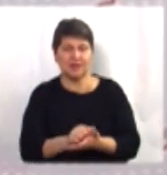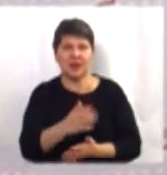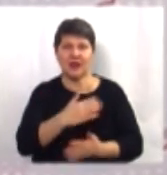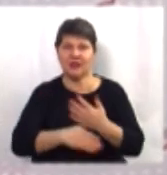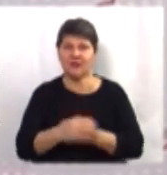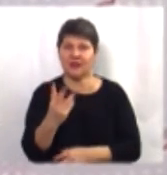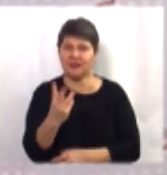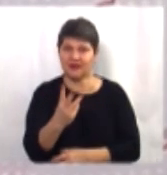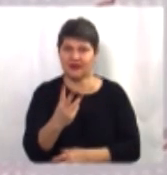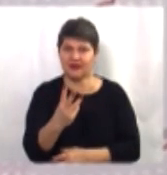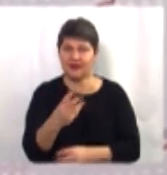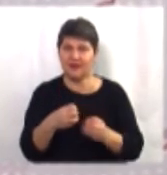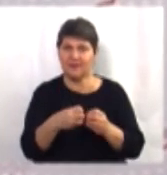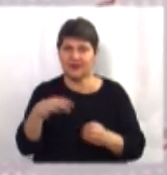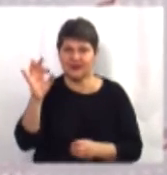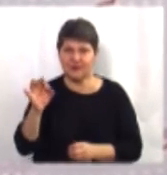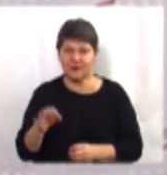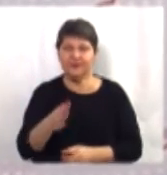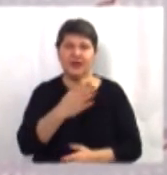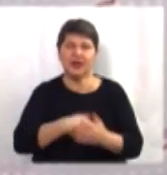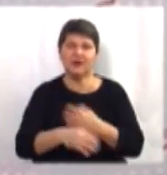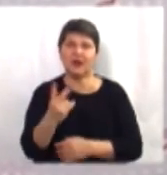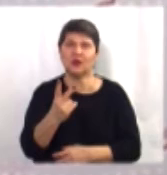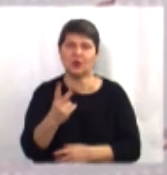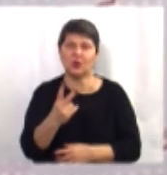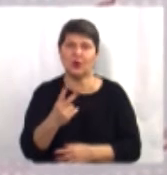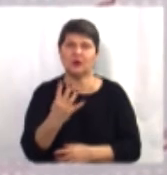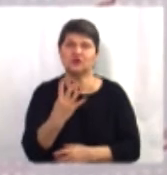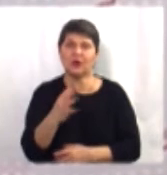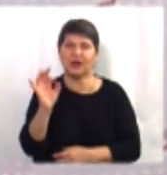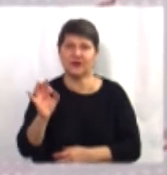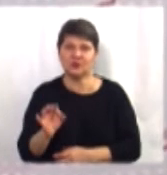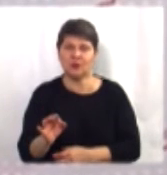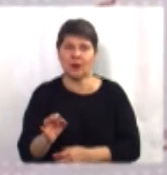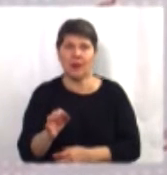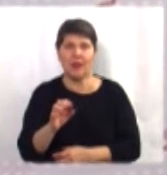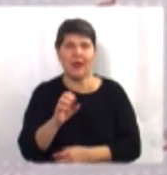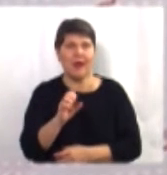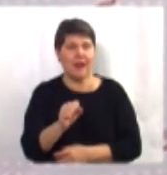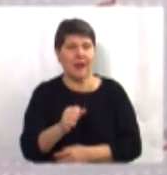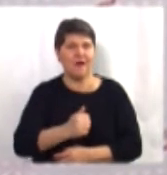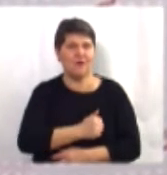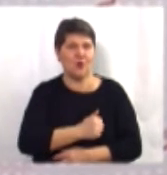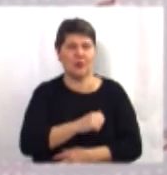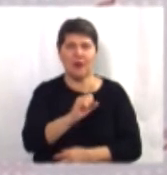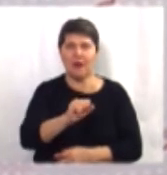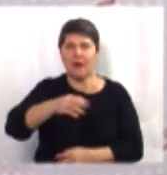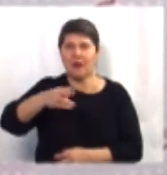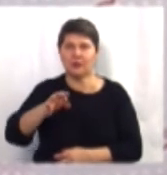інваліди третьої групи – 15%, інваліди другої групи – 4%. Ось саме АТО. Воїни